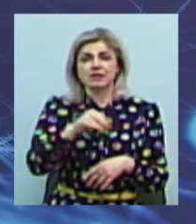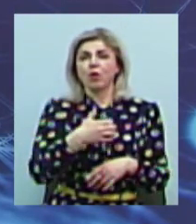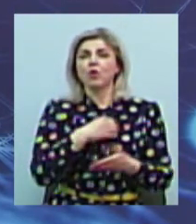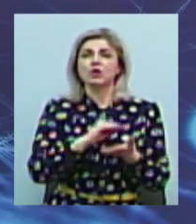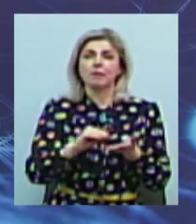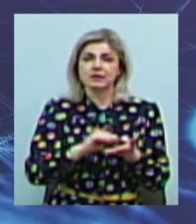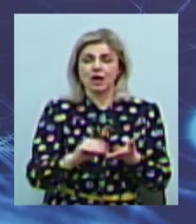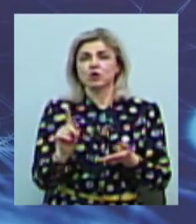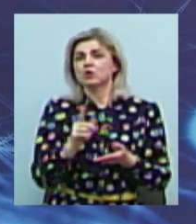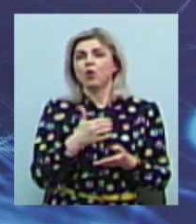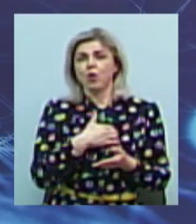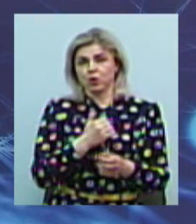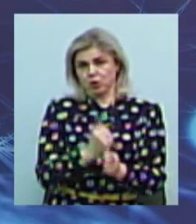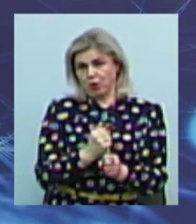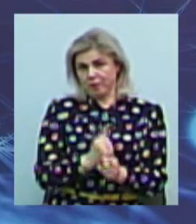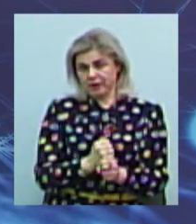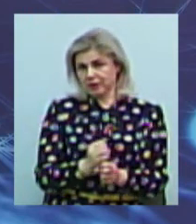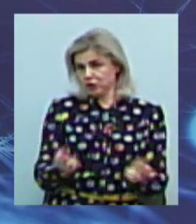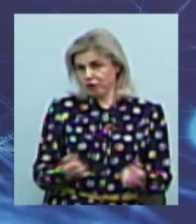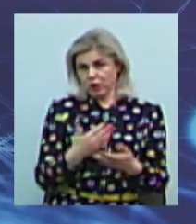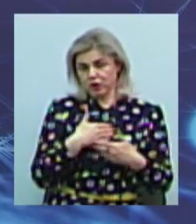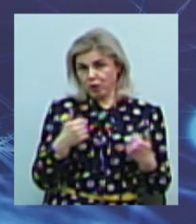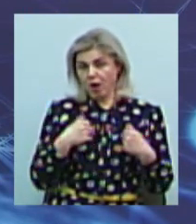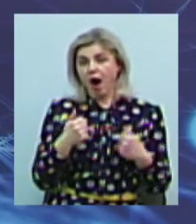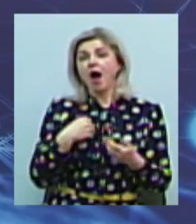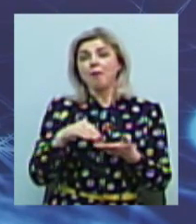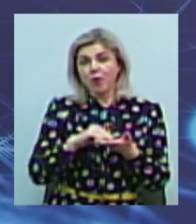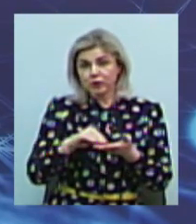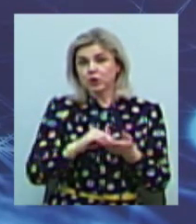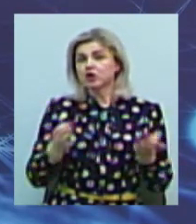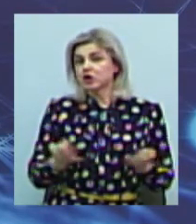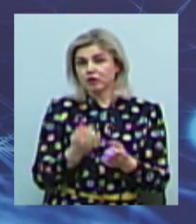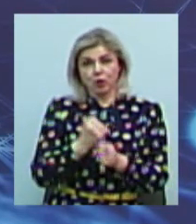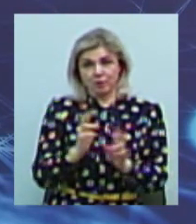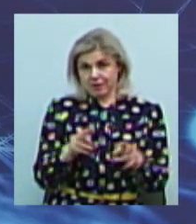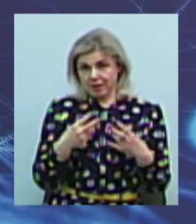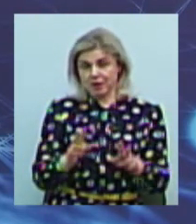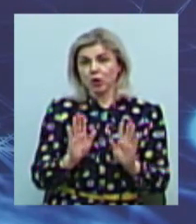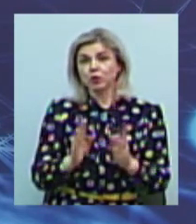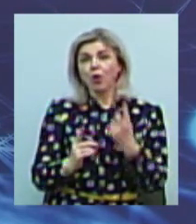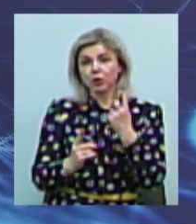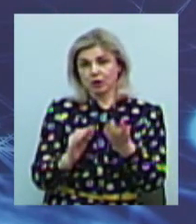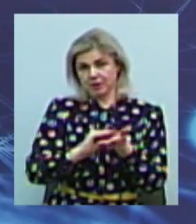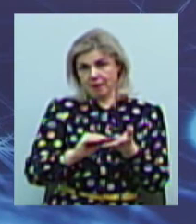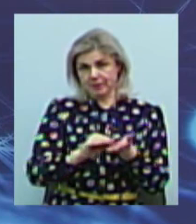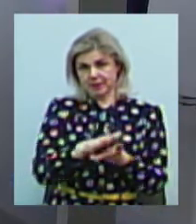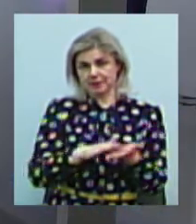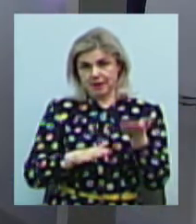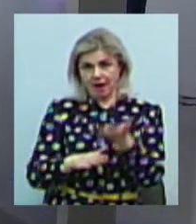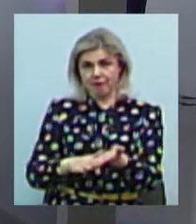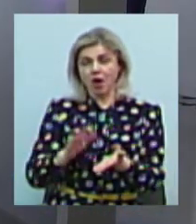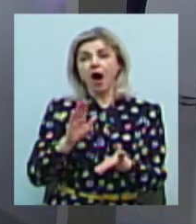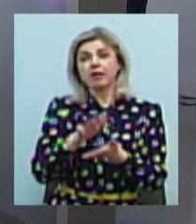щось робити. Але ще раз я повторюю, що робити не потрібно нічого, крім того, що написати заяву. А далі ми будемо вже